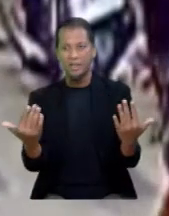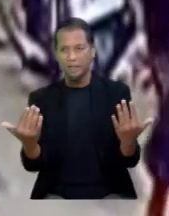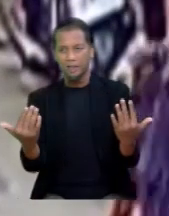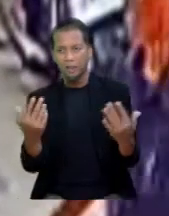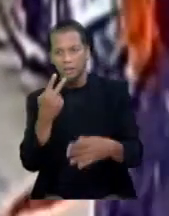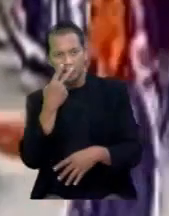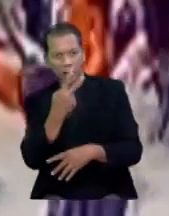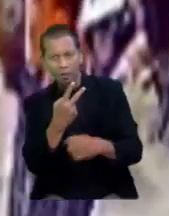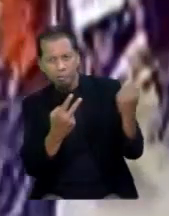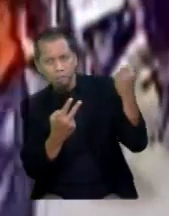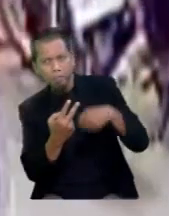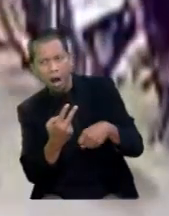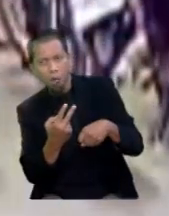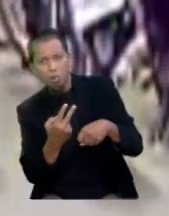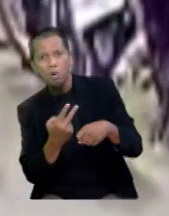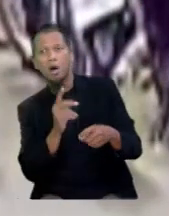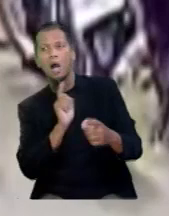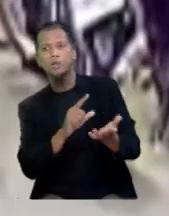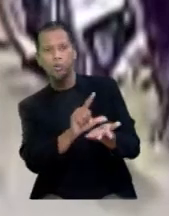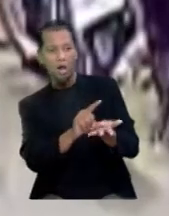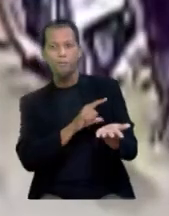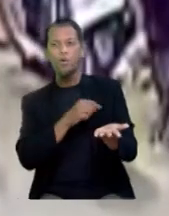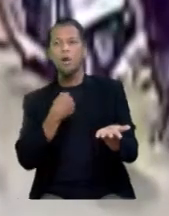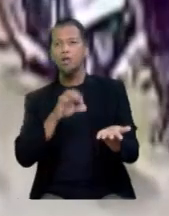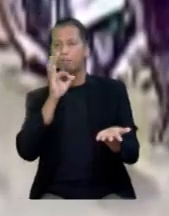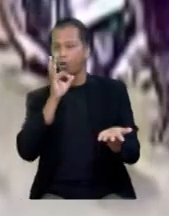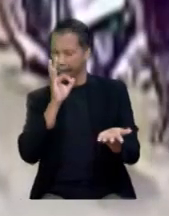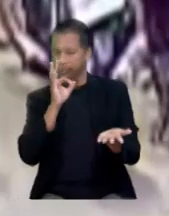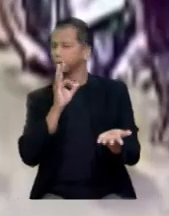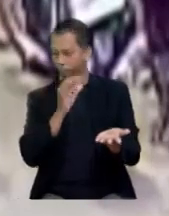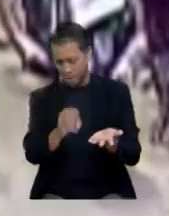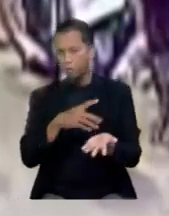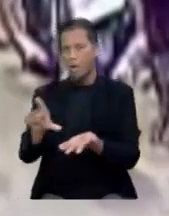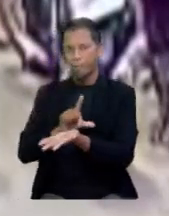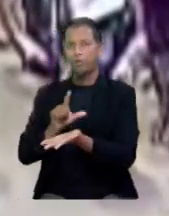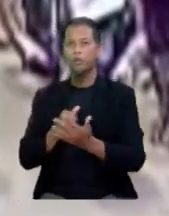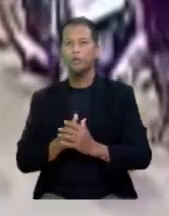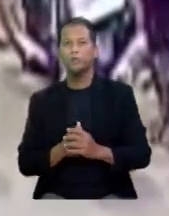pelaku dapat segera melapor ke kantor polisi terdekat. Dari Jakarta, Rani Sanjaya melaporkan.